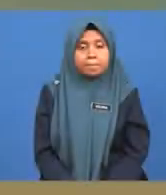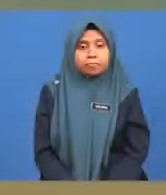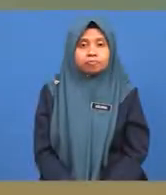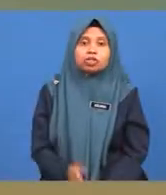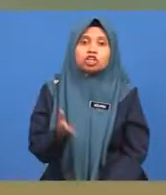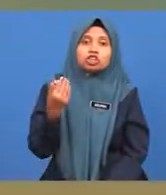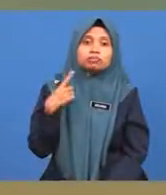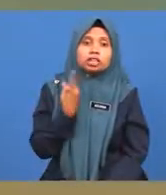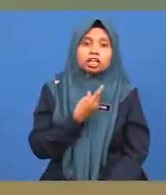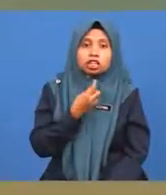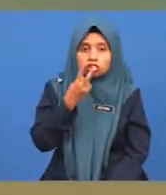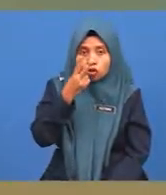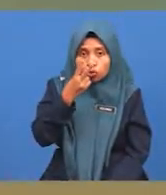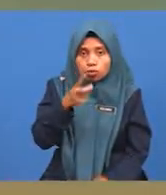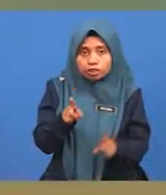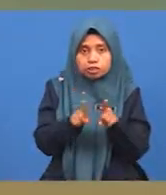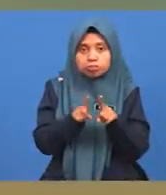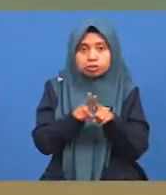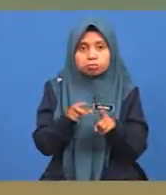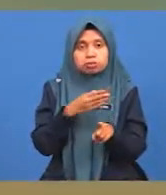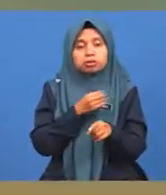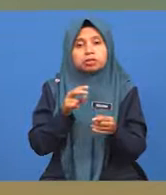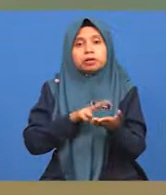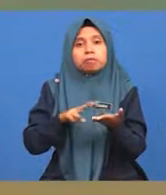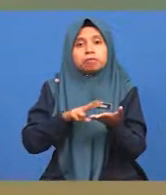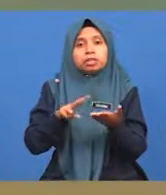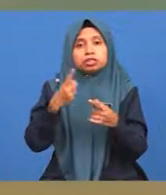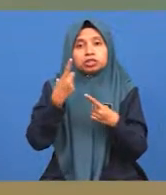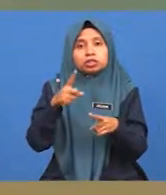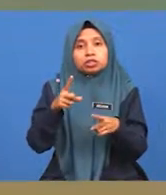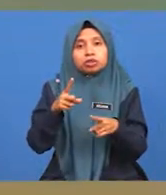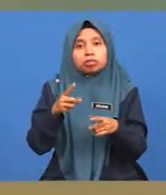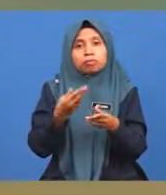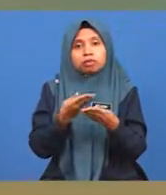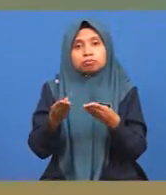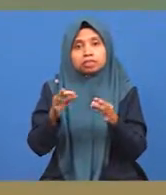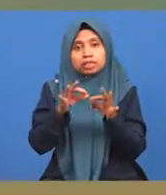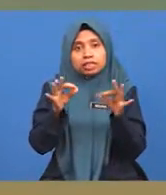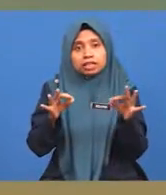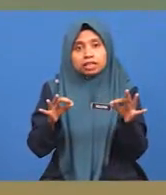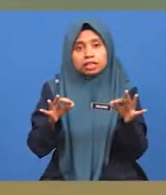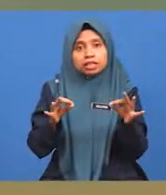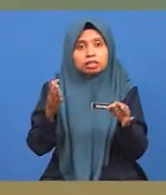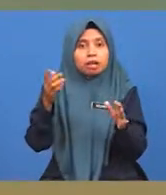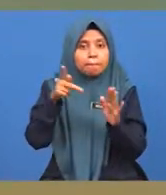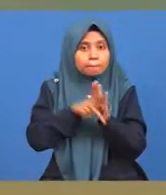Mari kita semak dan baca jawapan bagi ayat